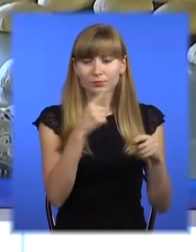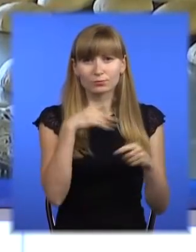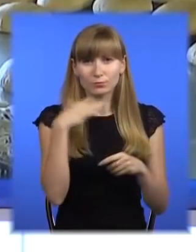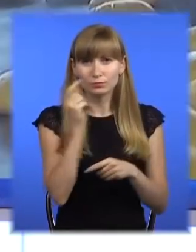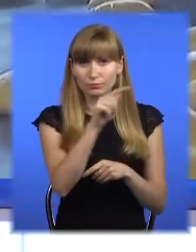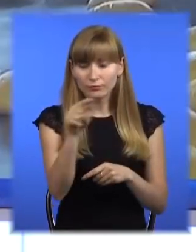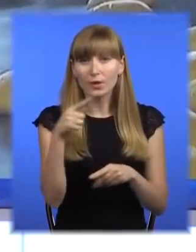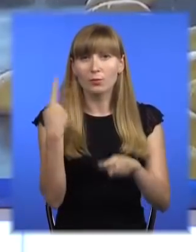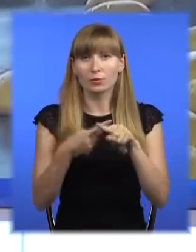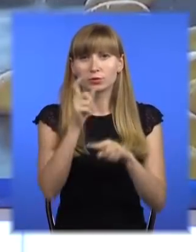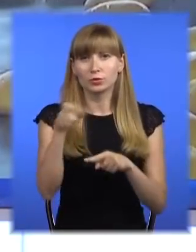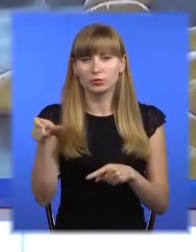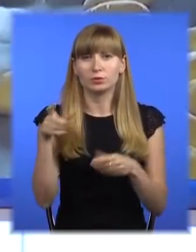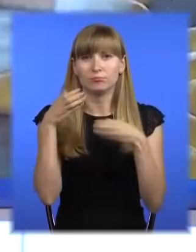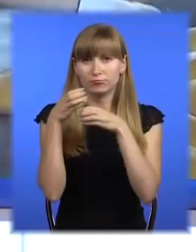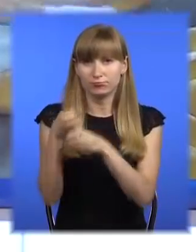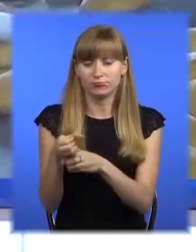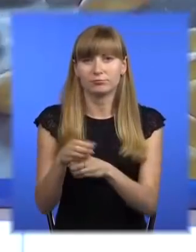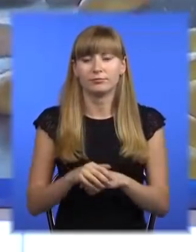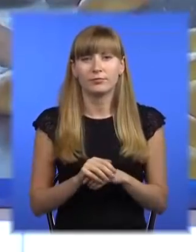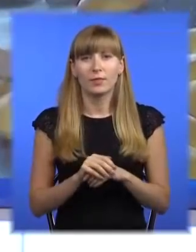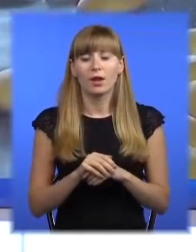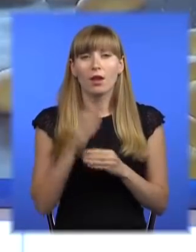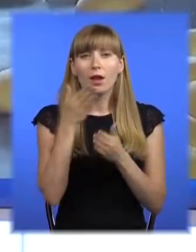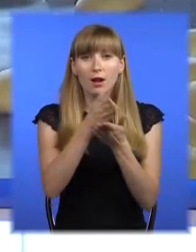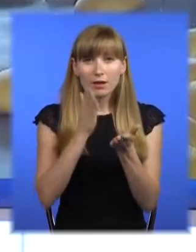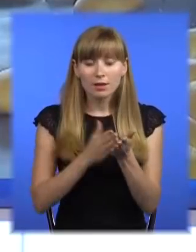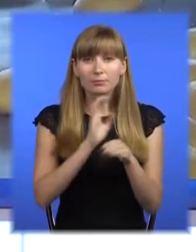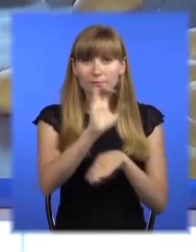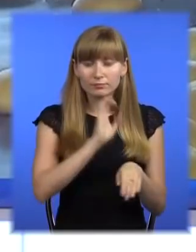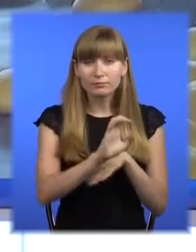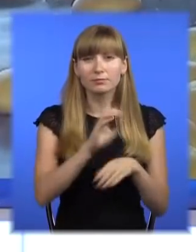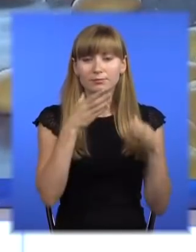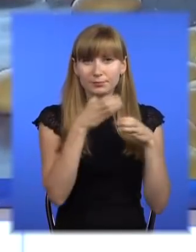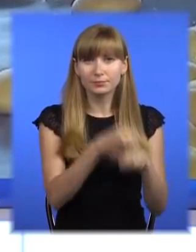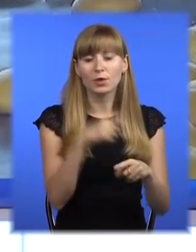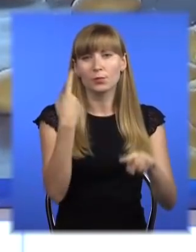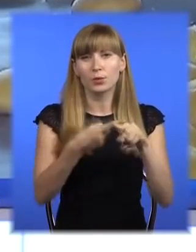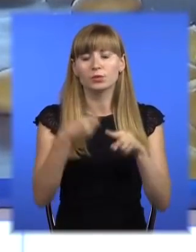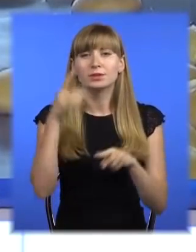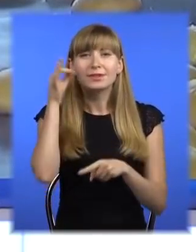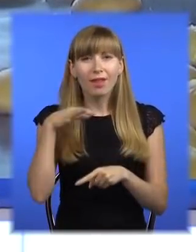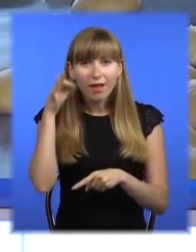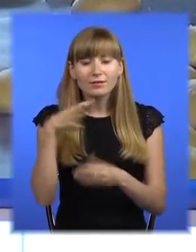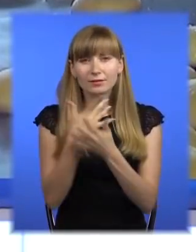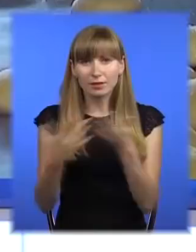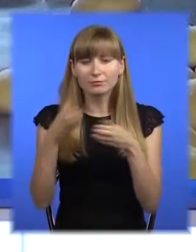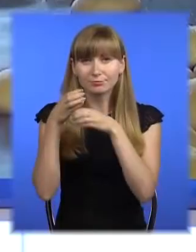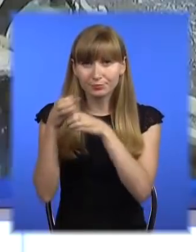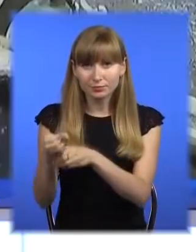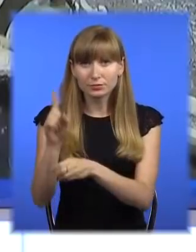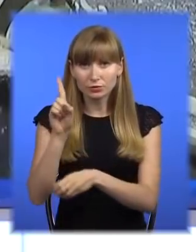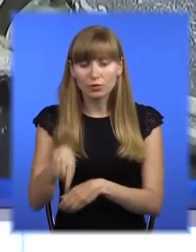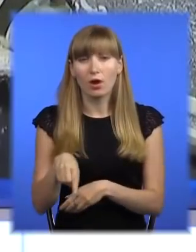значно скорочується чисельність населення. Окрім хліба, відчутно знизились показники виготовлення кондитерки. А от кількість